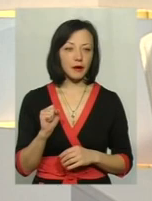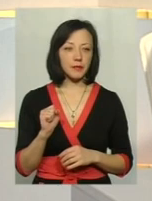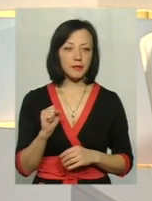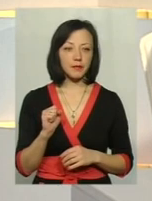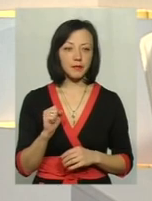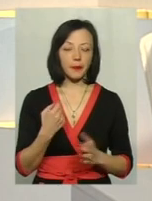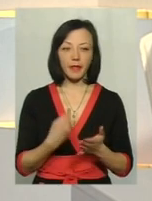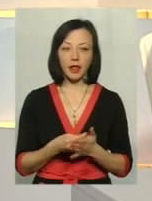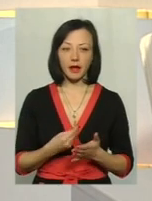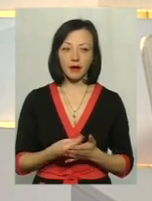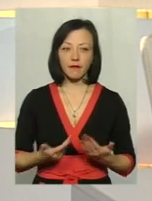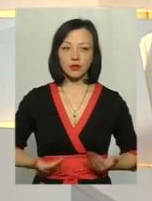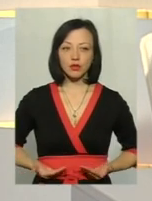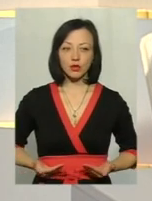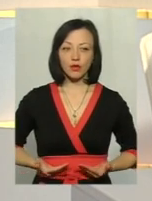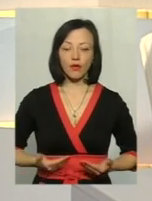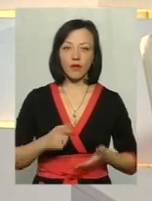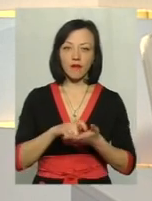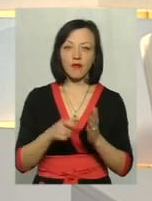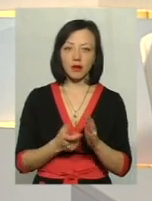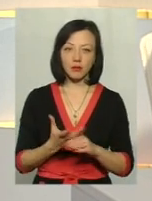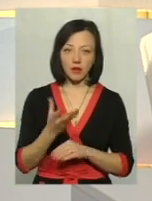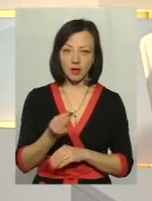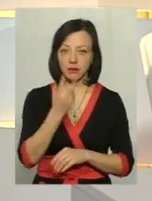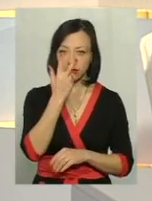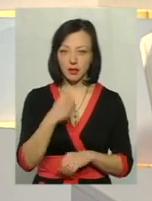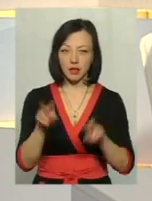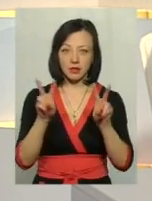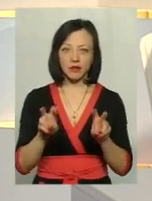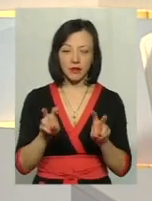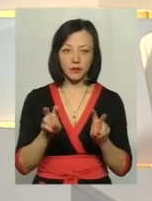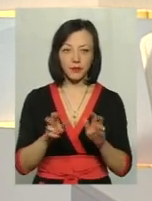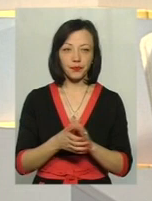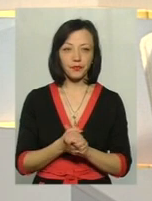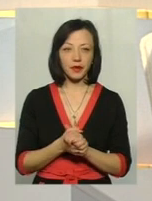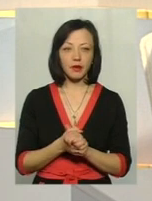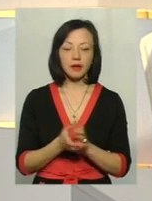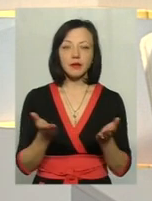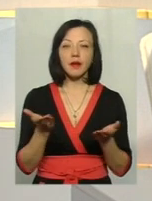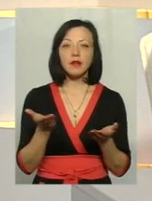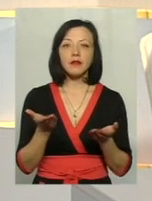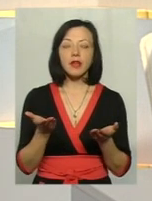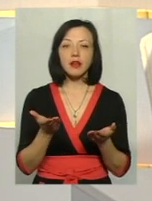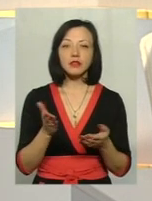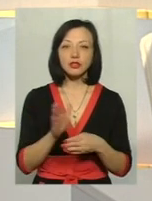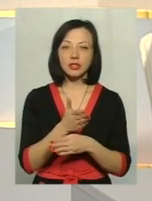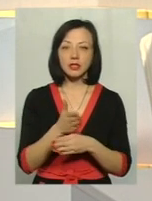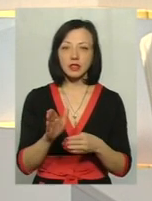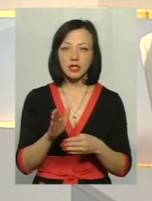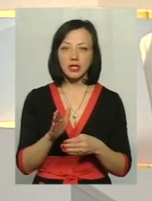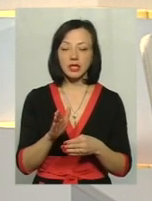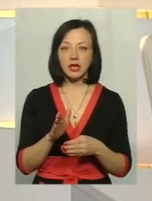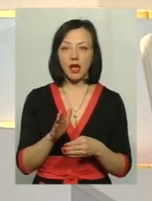тариф на житлову, власне, квартплату, як ми звикли називати, в якій частині місто впливає